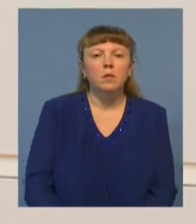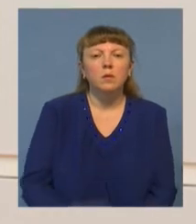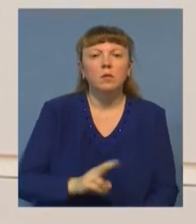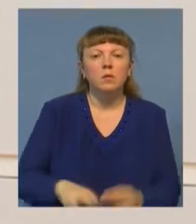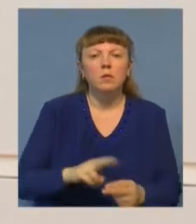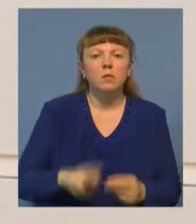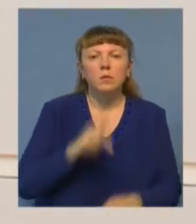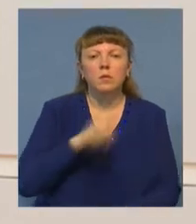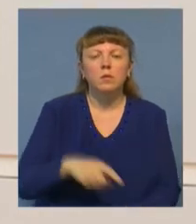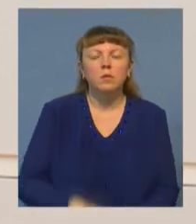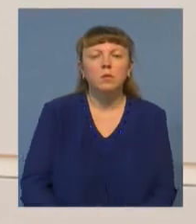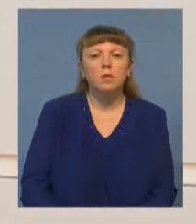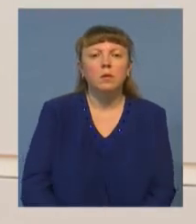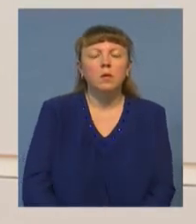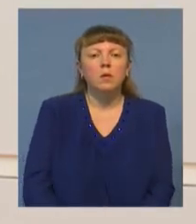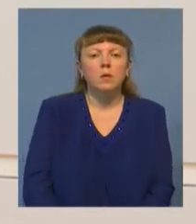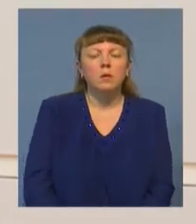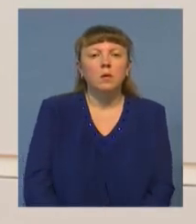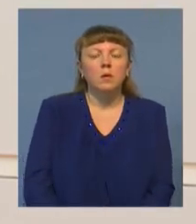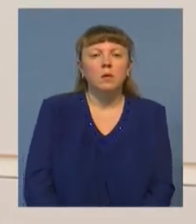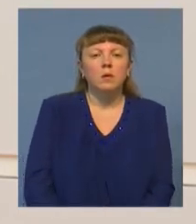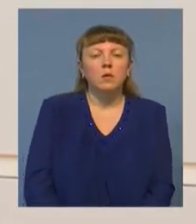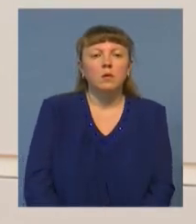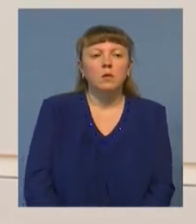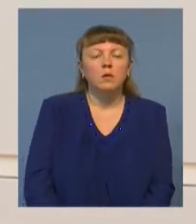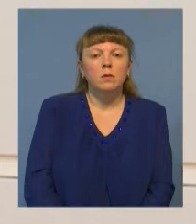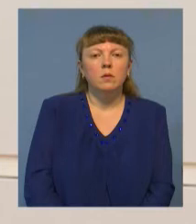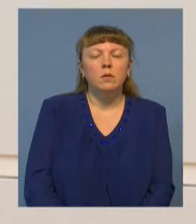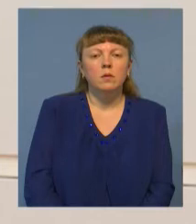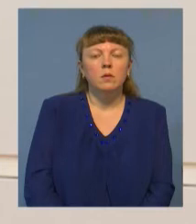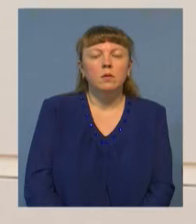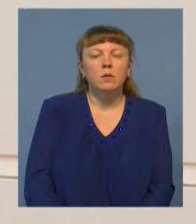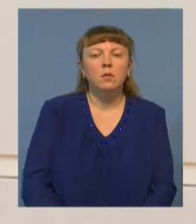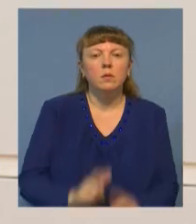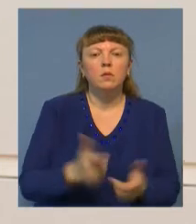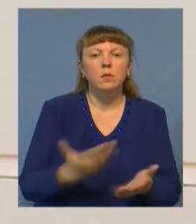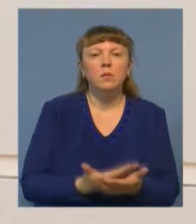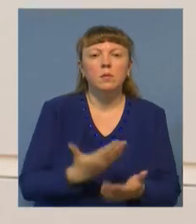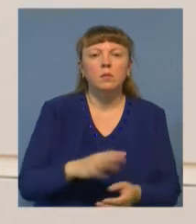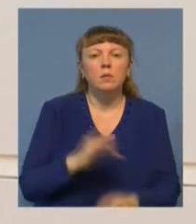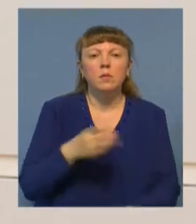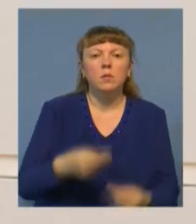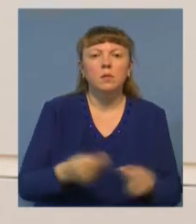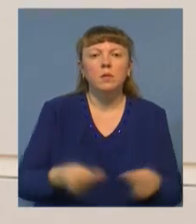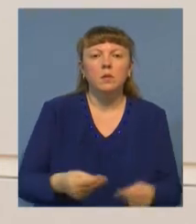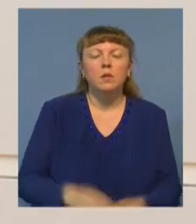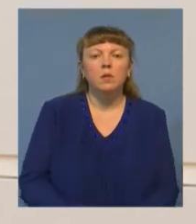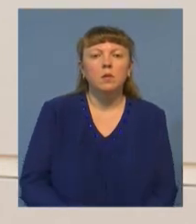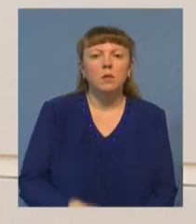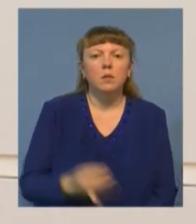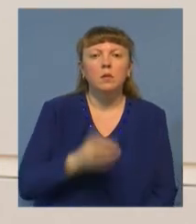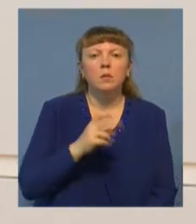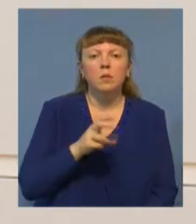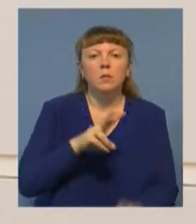тут не произойдет. Да, так как при вступлении в новый брак, угу. Ведь это все по